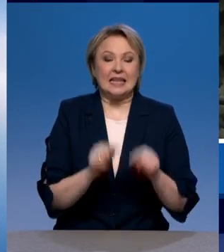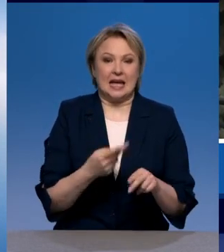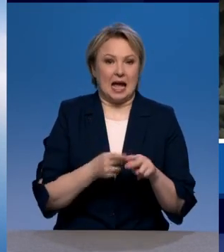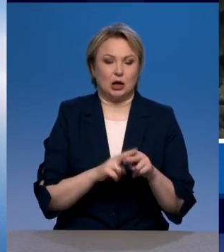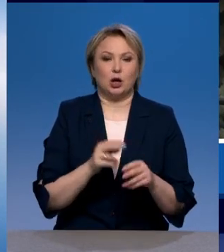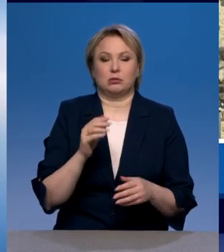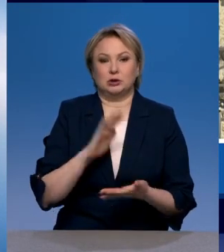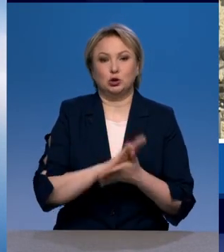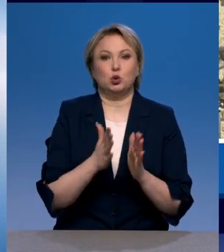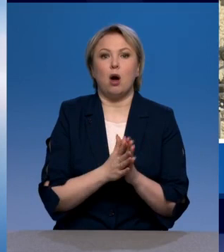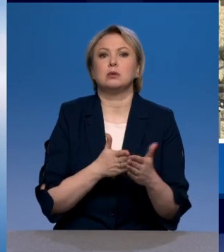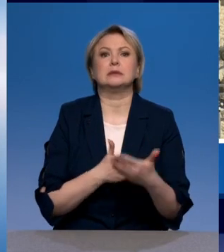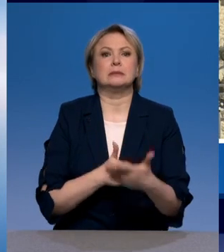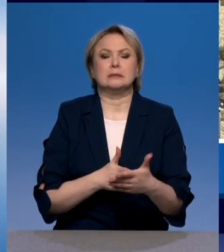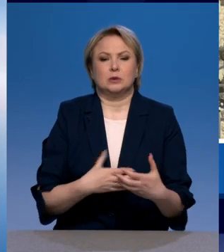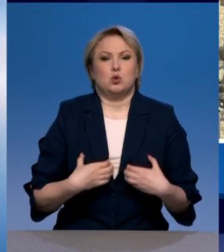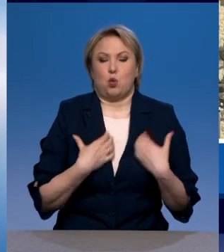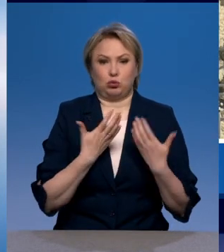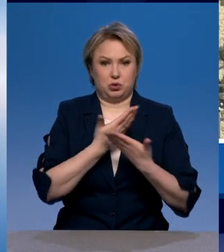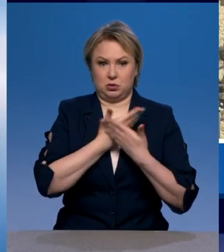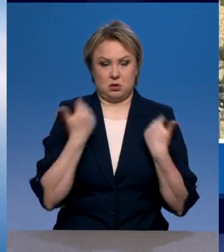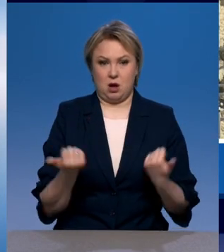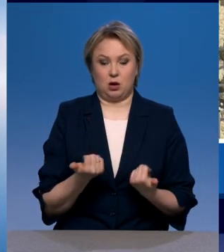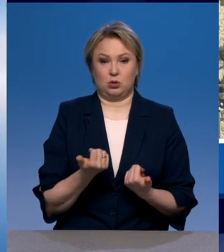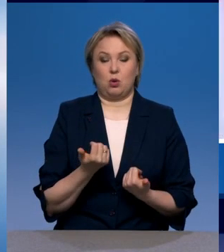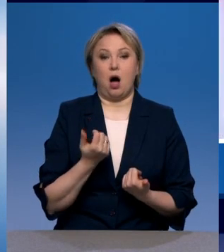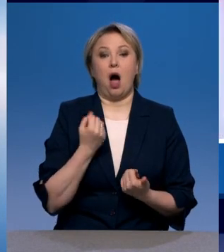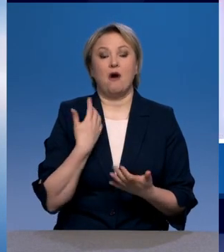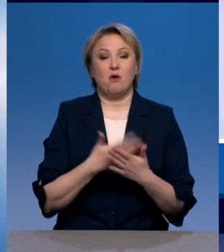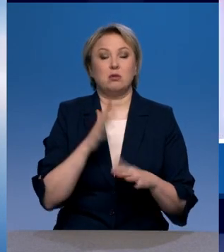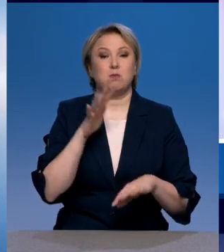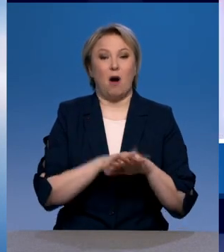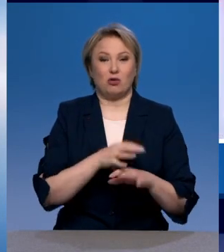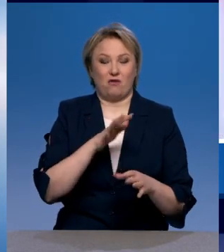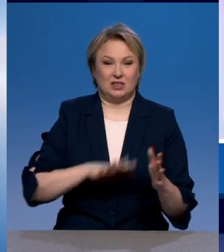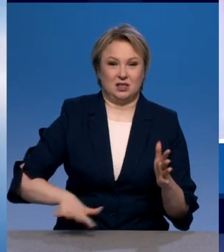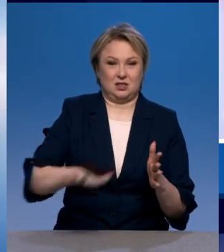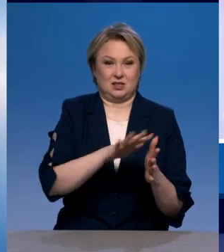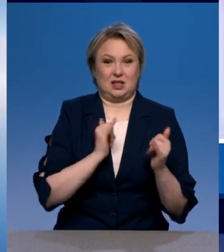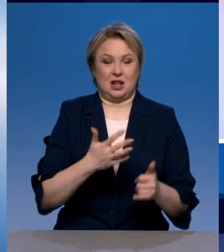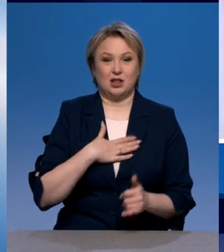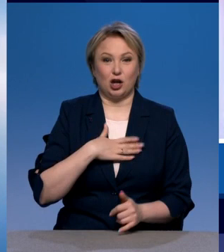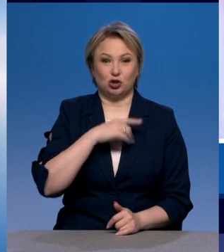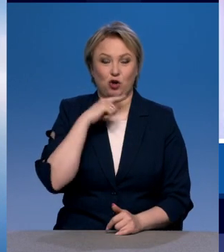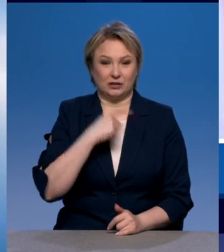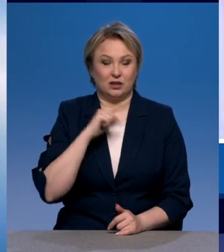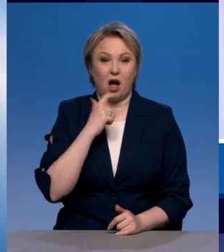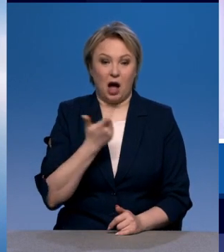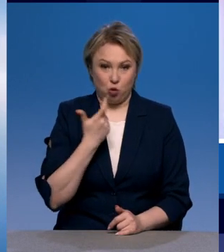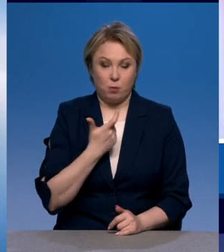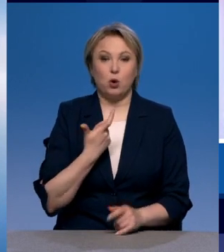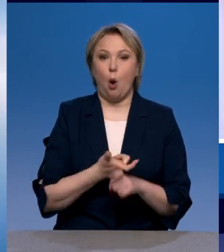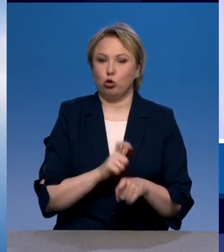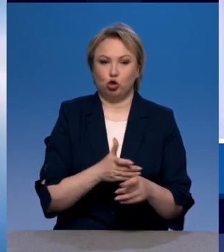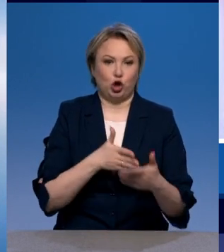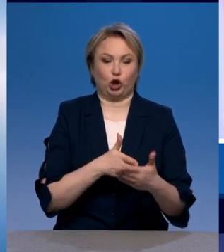критическая. Константин а вот Васильевич. С точки зрения эффективности банковского сектора, вот для нашей российской экономики ситуация очень критическая, когда